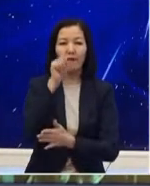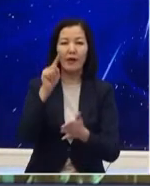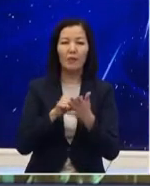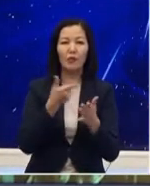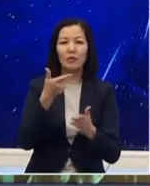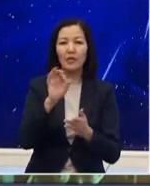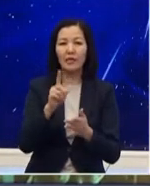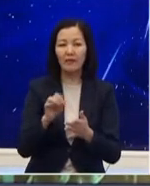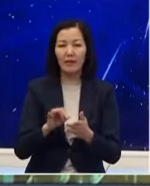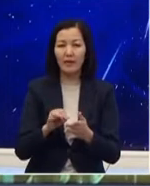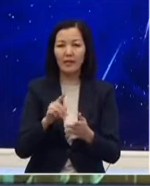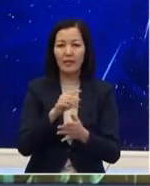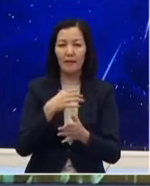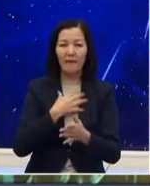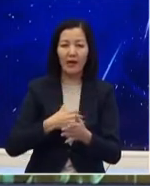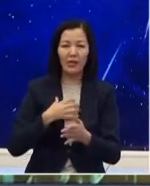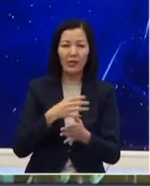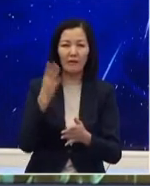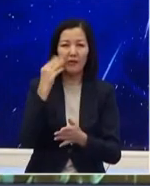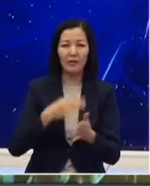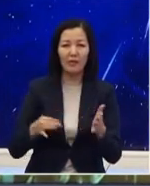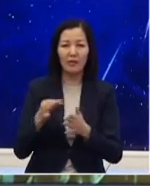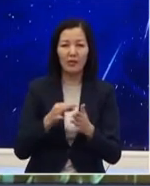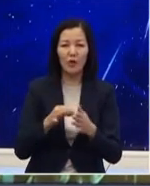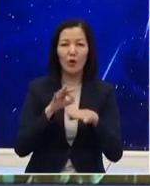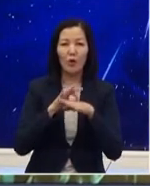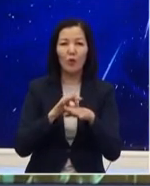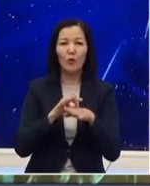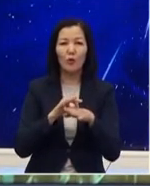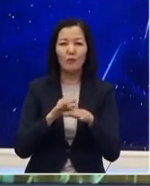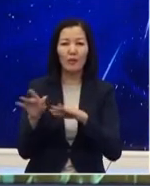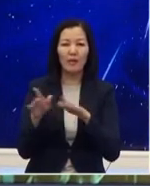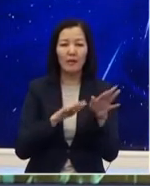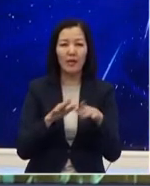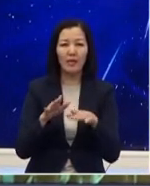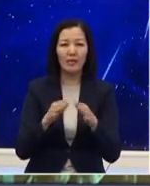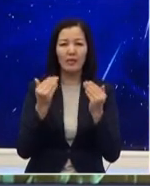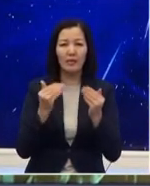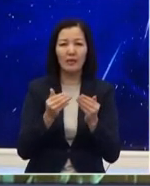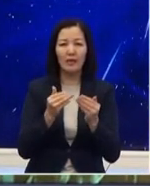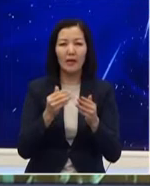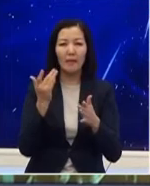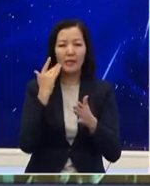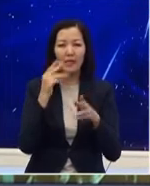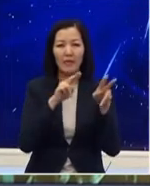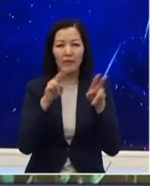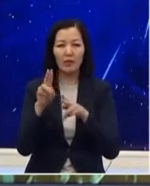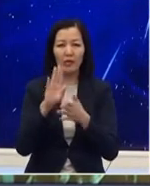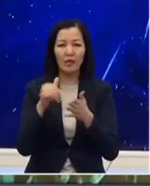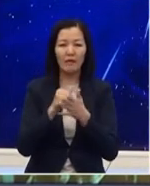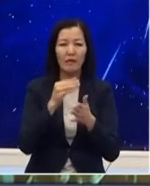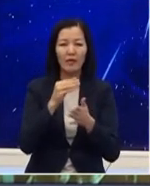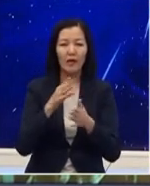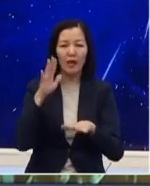Вопрос газификации – один из приоритетных в Алматинской области. Ход проводимых мероприятий находится на постоянном контроле